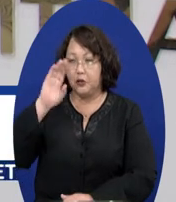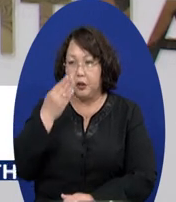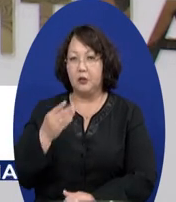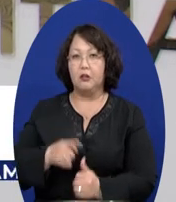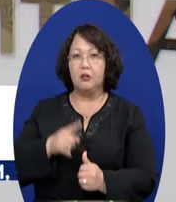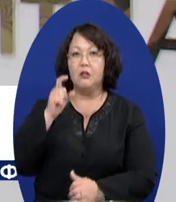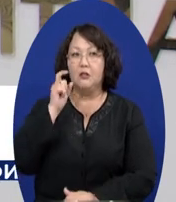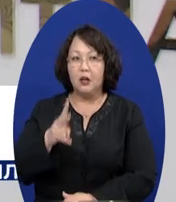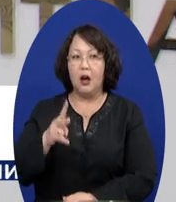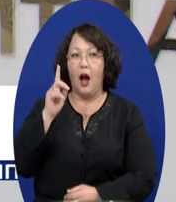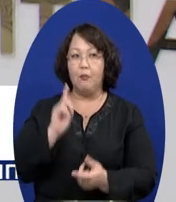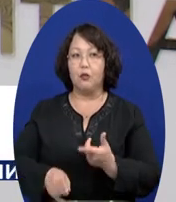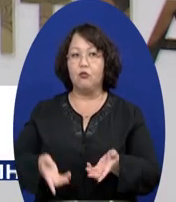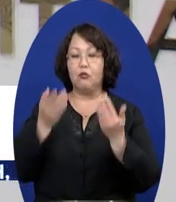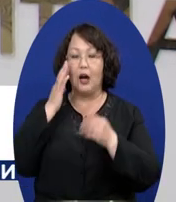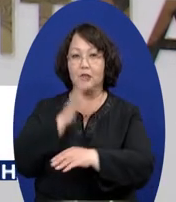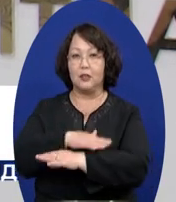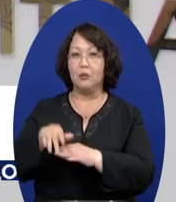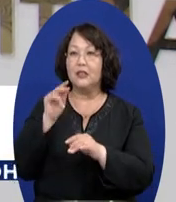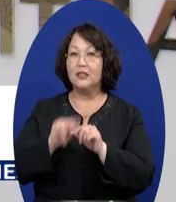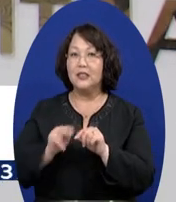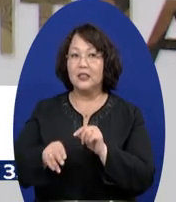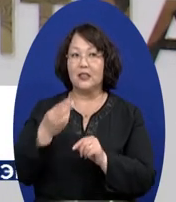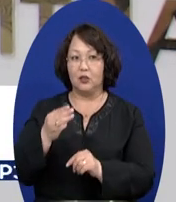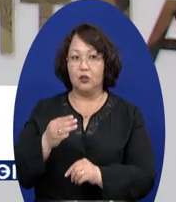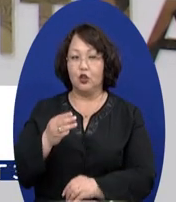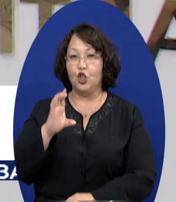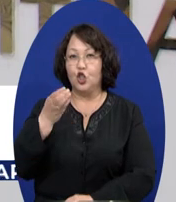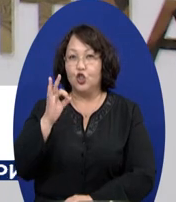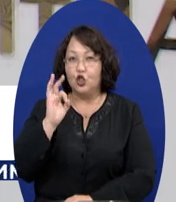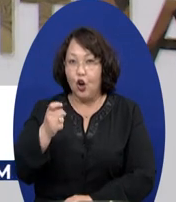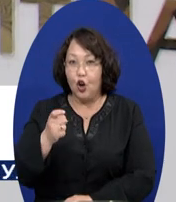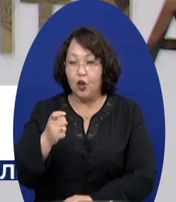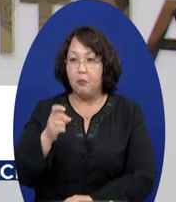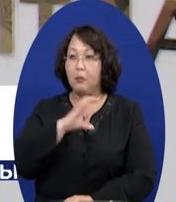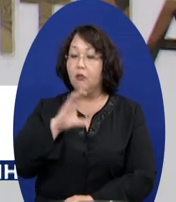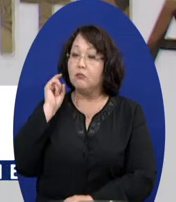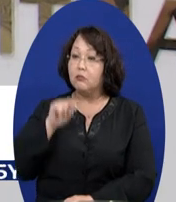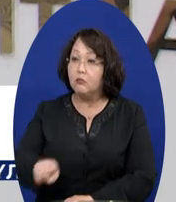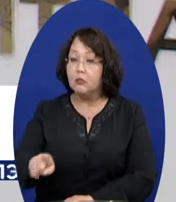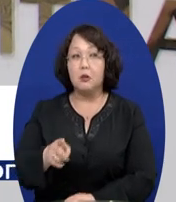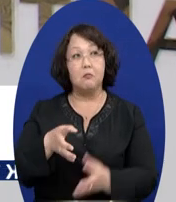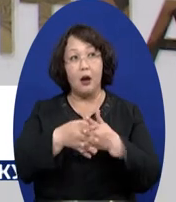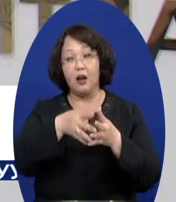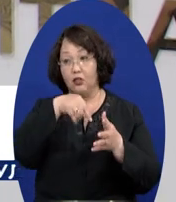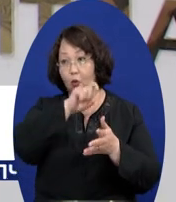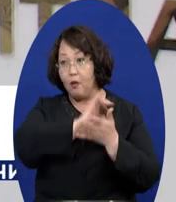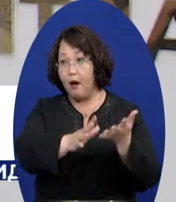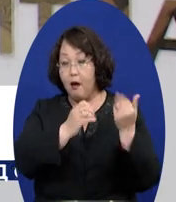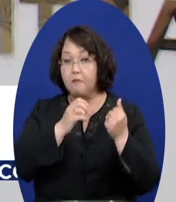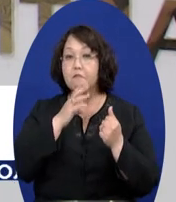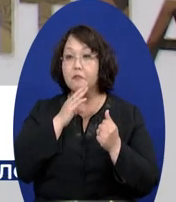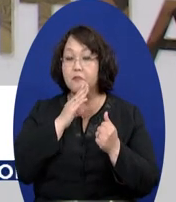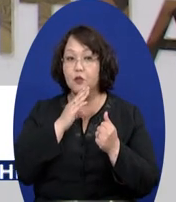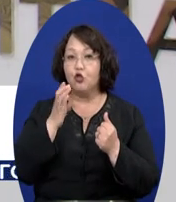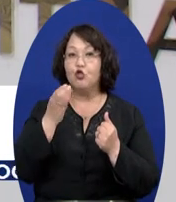хамгийн энгийн буюу хамгийн амархаар шалгах харахвал мэдээж тэр орон сууцны сөөх рүү ороод энэ орон сууцыг би одоо ингээд худалдаж авах гэж байгаа маа. Эсвэл